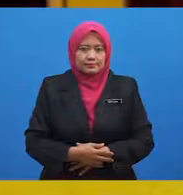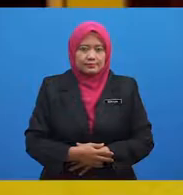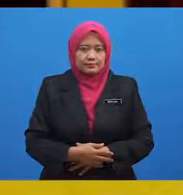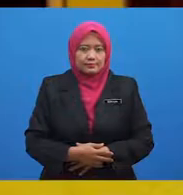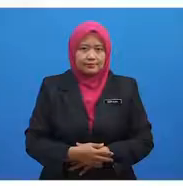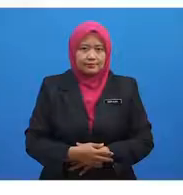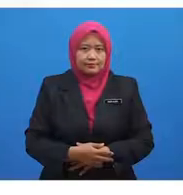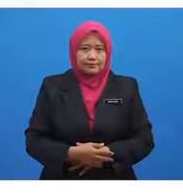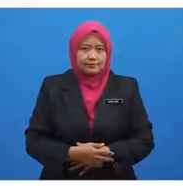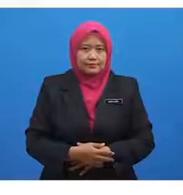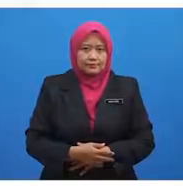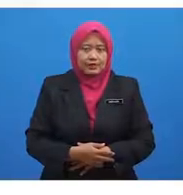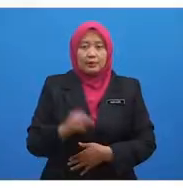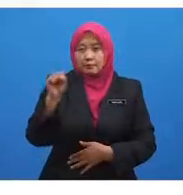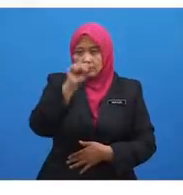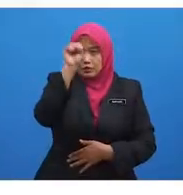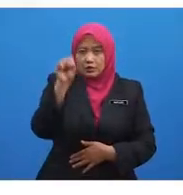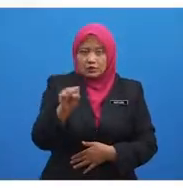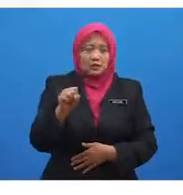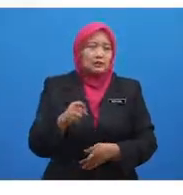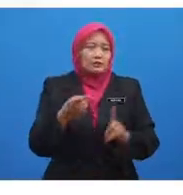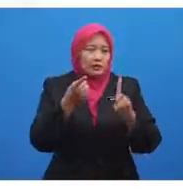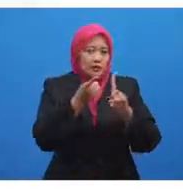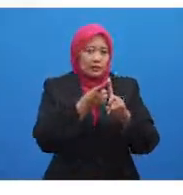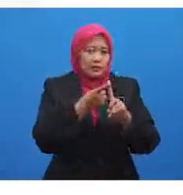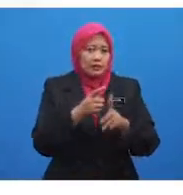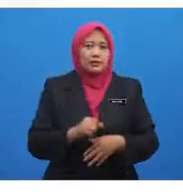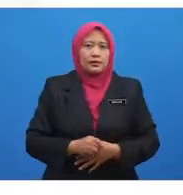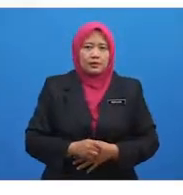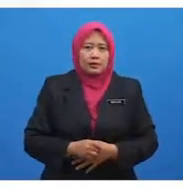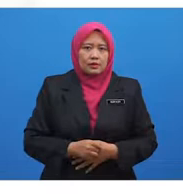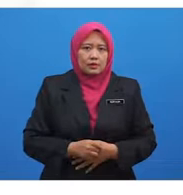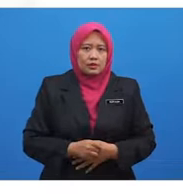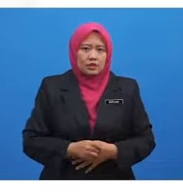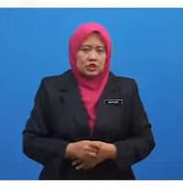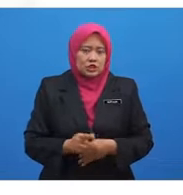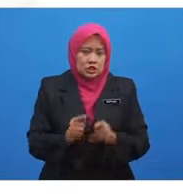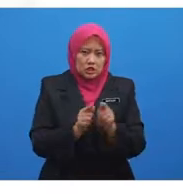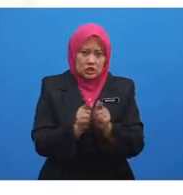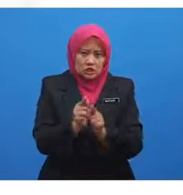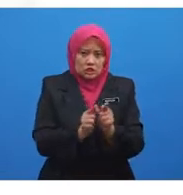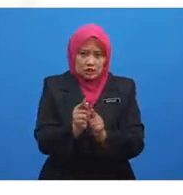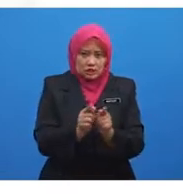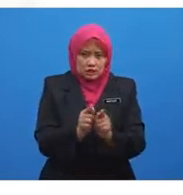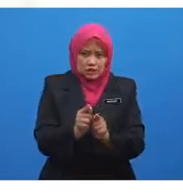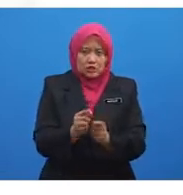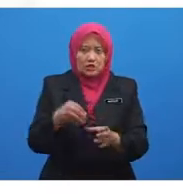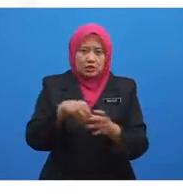dahulu. Persoalan pertama ialah persoalan kegigihan dalam melakukan